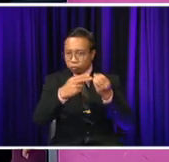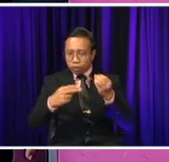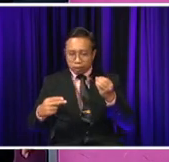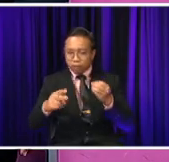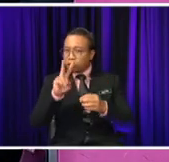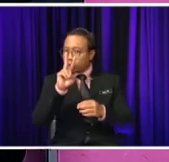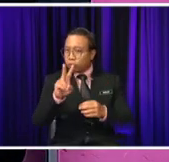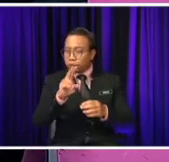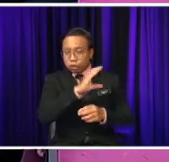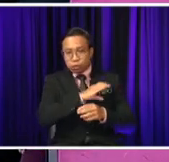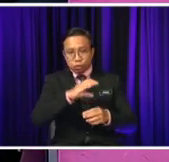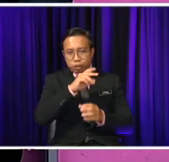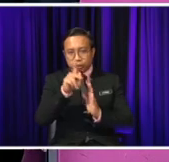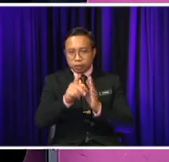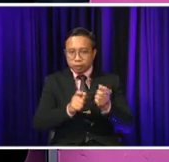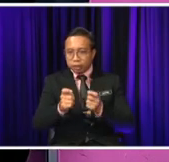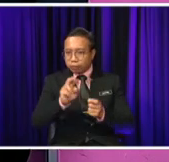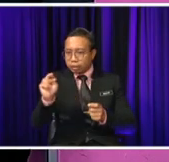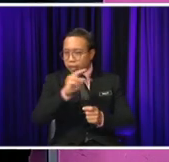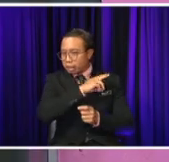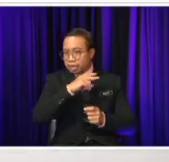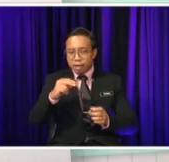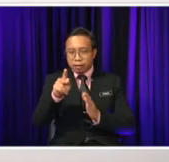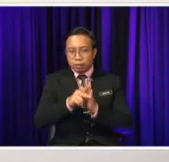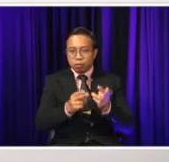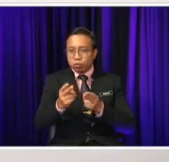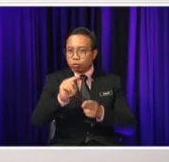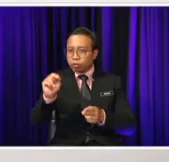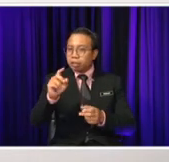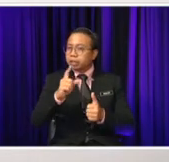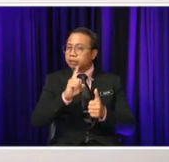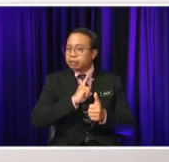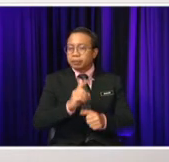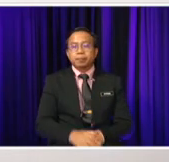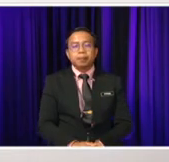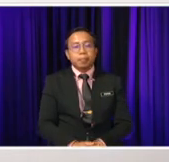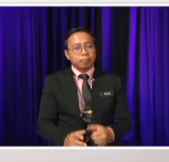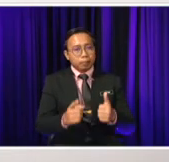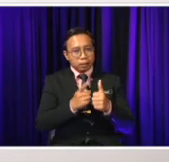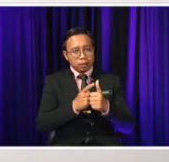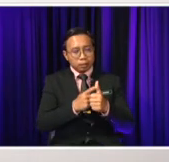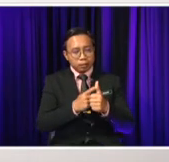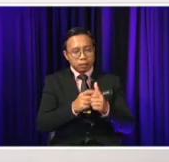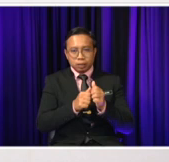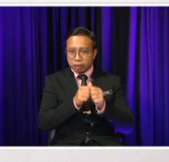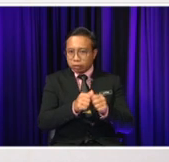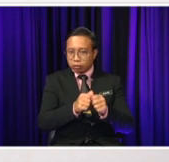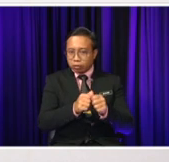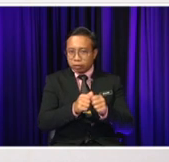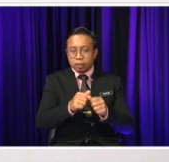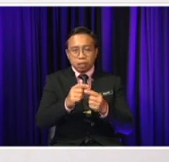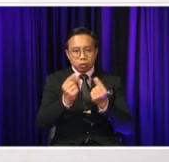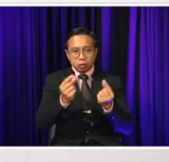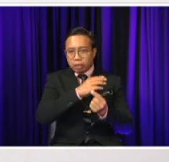dua ciri bedak Piran dan pengurusan Islam yang pertama yang pertama bersumberkan Alquran dan hadis